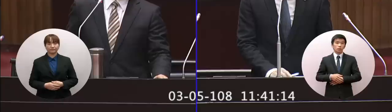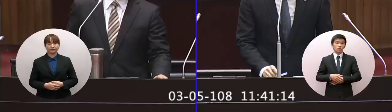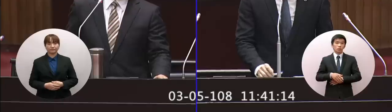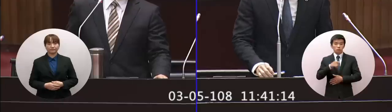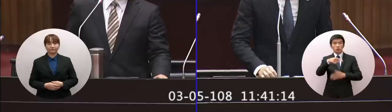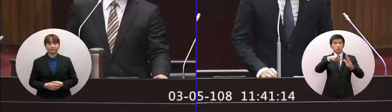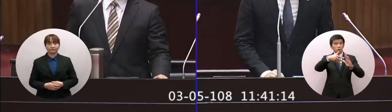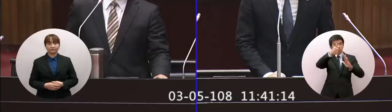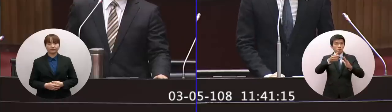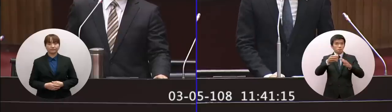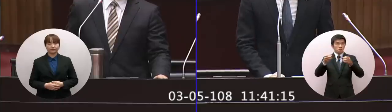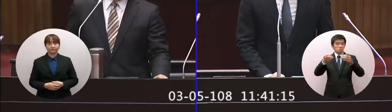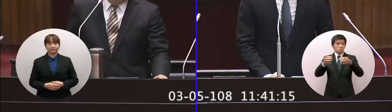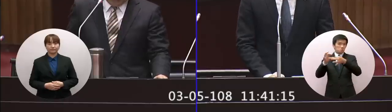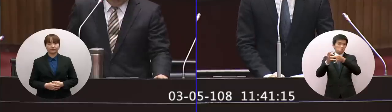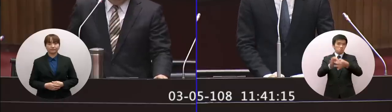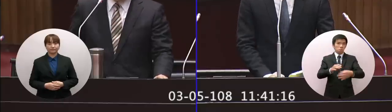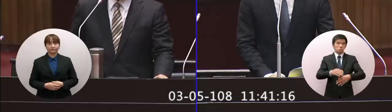个讨论一下。